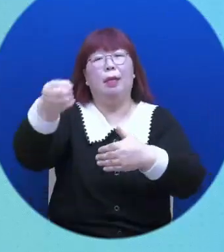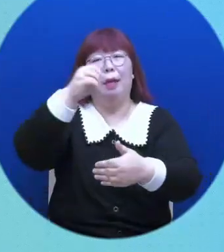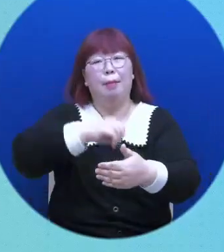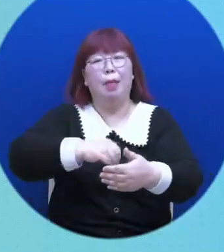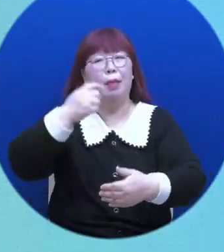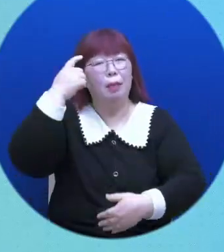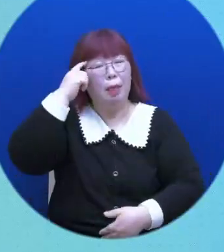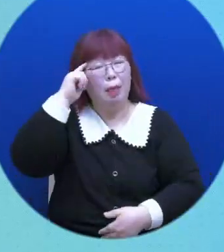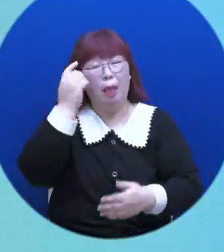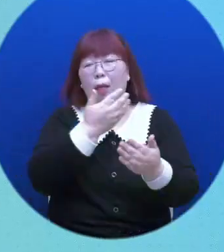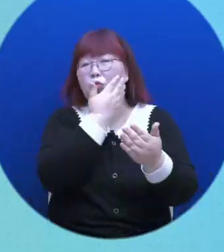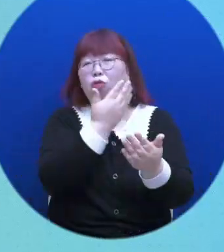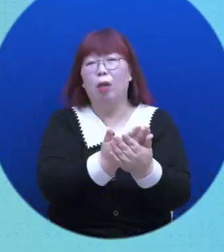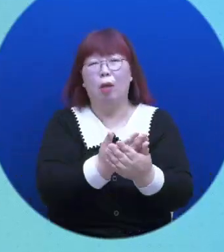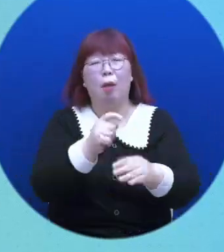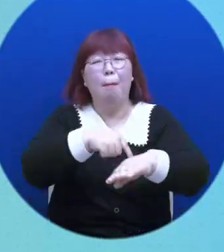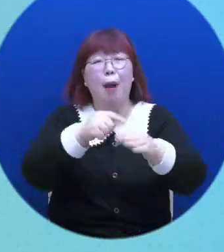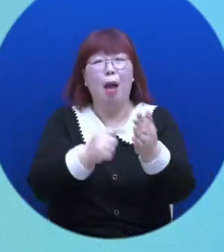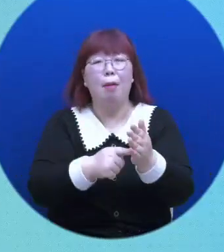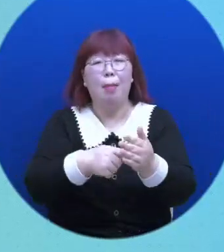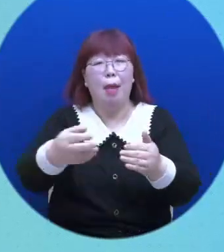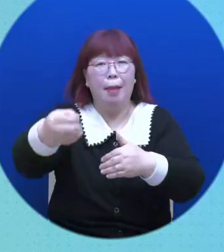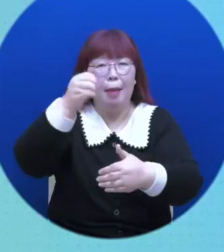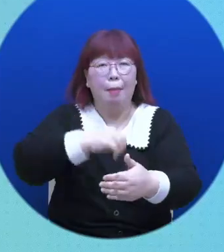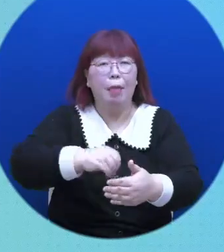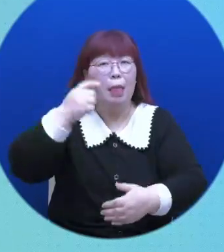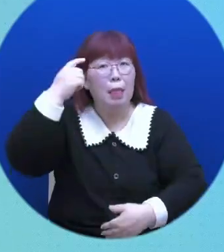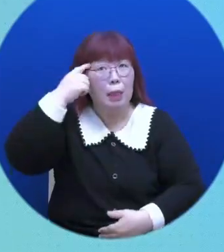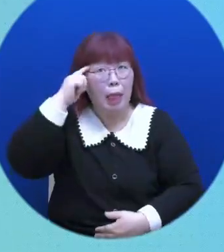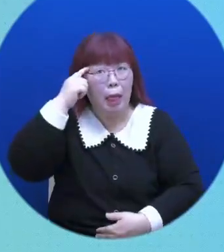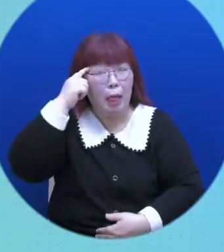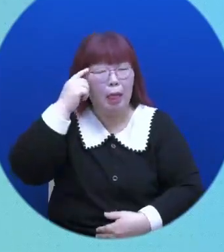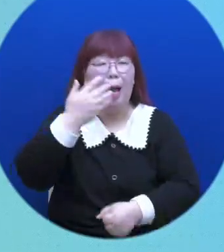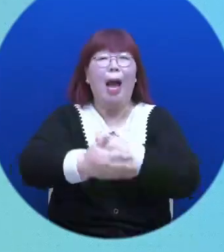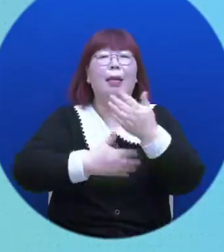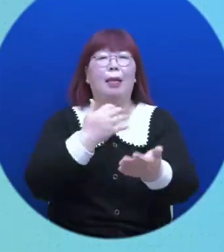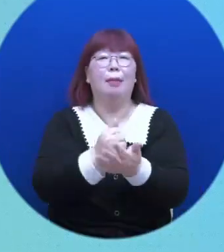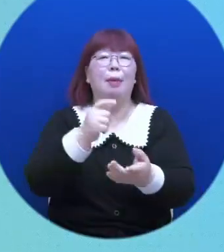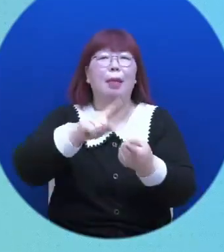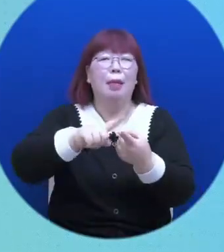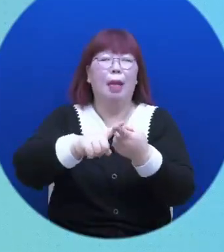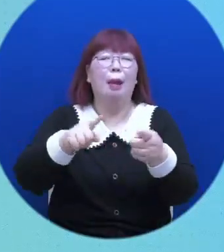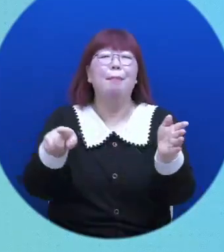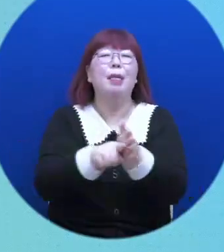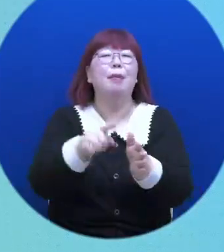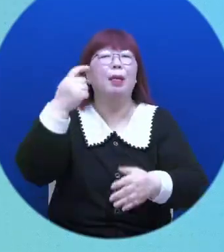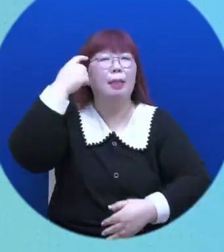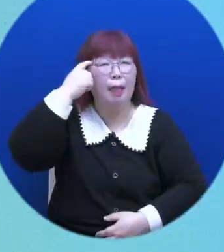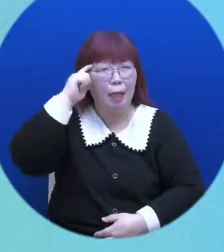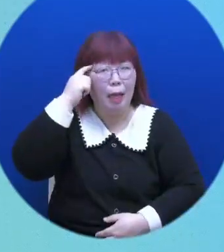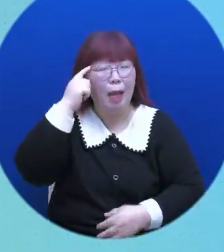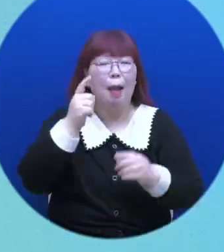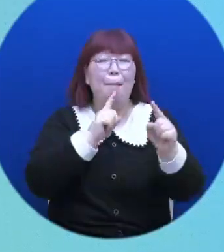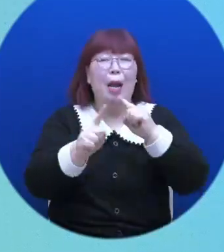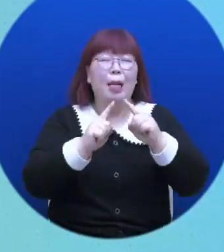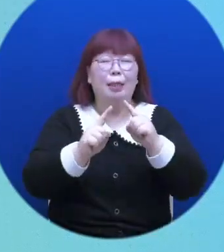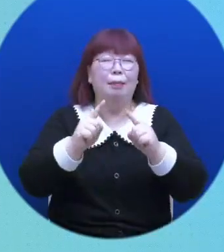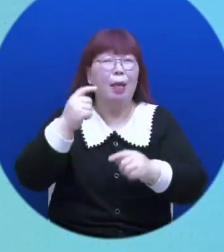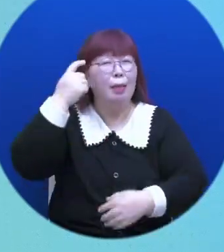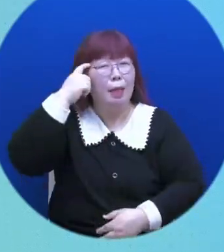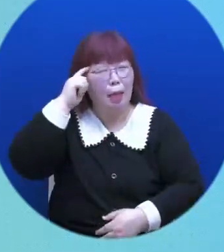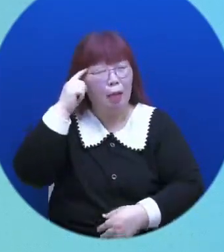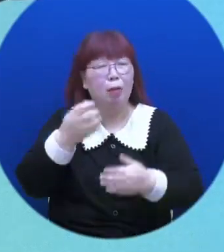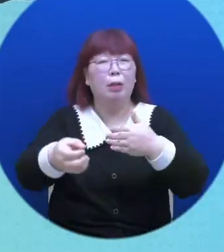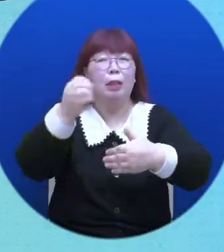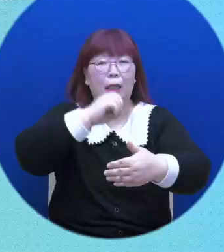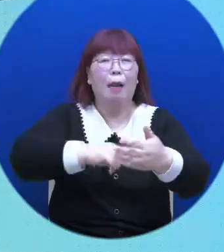거예요. 마음에 담기는 그 생각이 하나님에 대한 믿음의 생각, 말씀의 생각으로 담기게